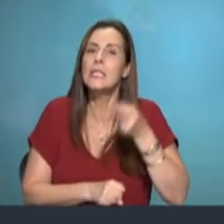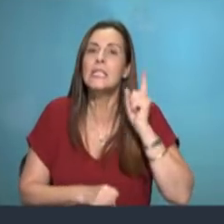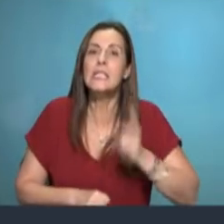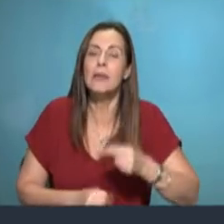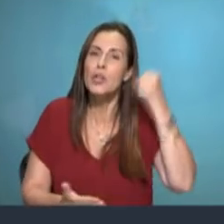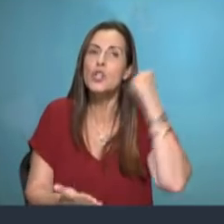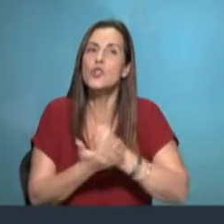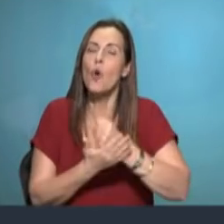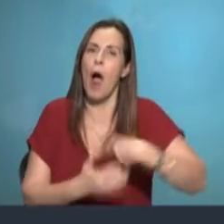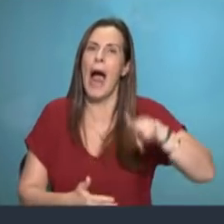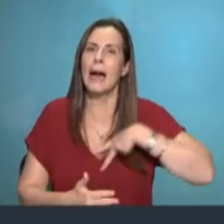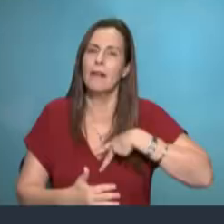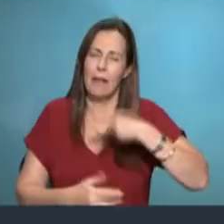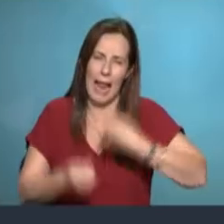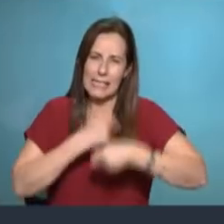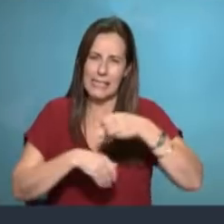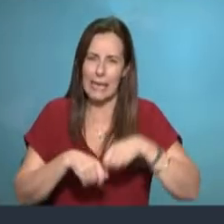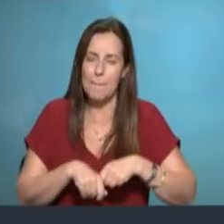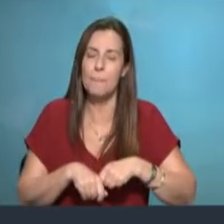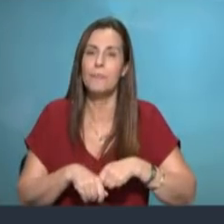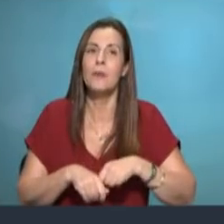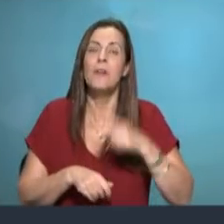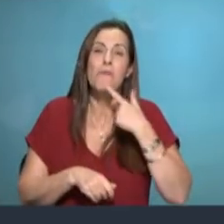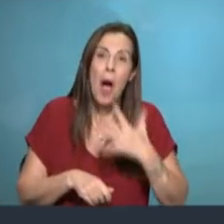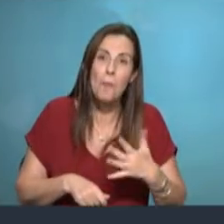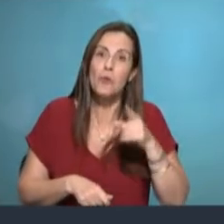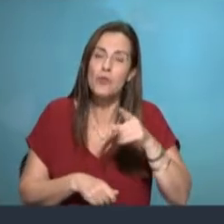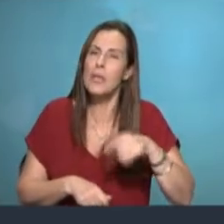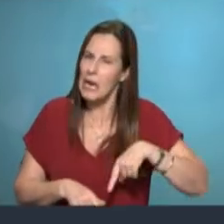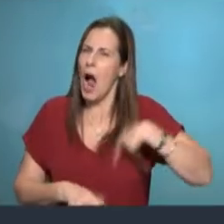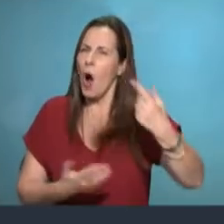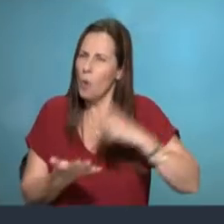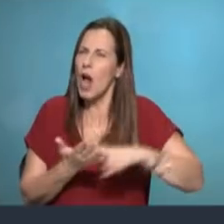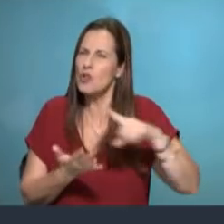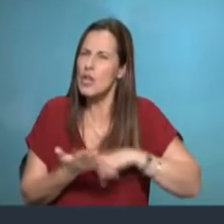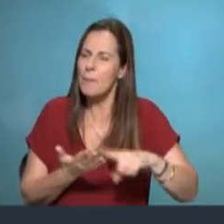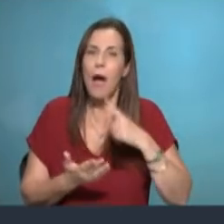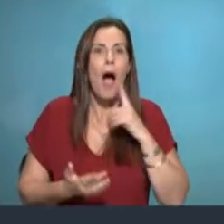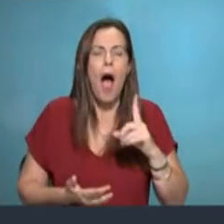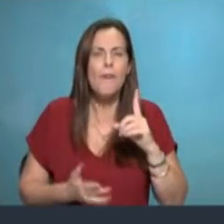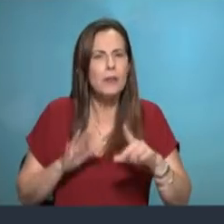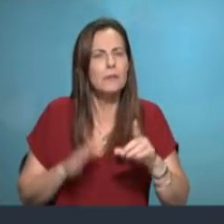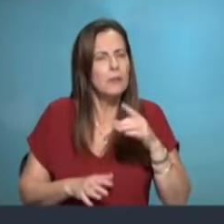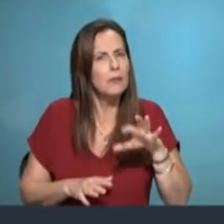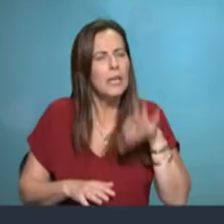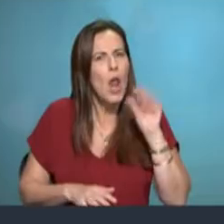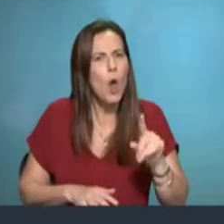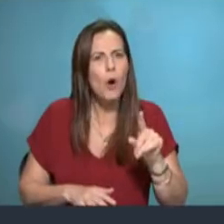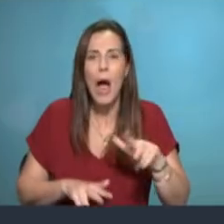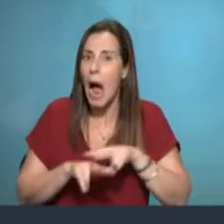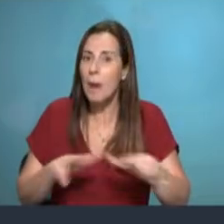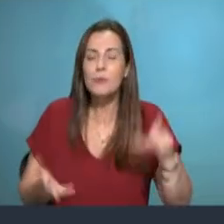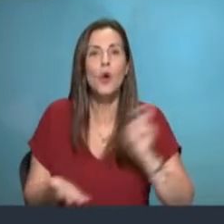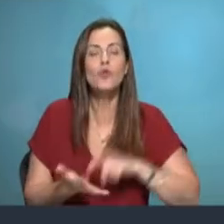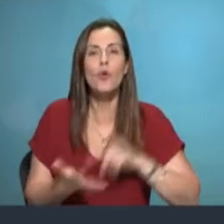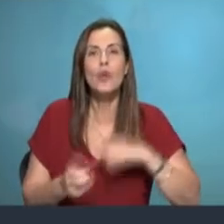את אישור הממונה על ההגבלים העסקיים, והערכות בשוק היו שזה ייקח חודשים ארוכים, אבל אז גילו ברשות ההגבלים שהמצב דורש